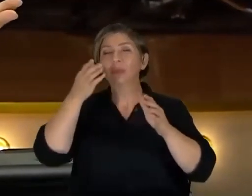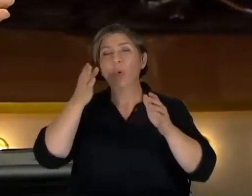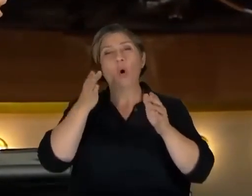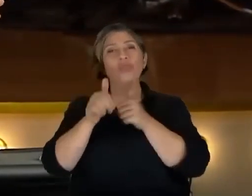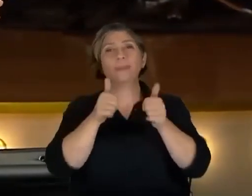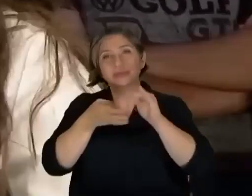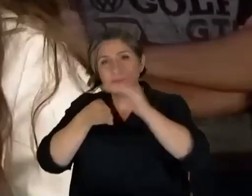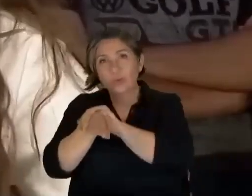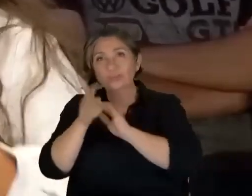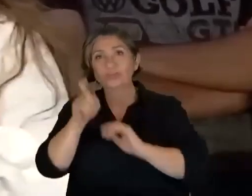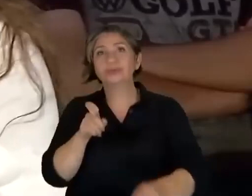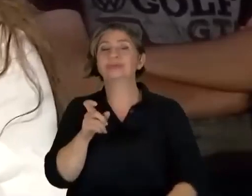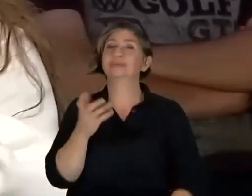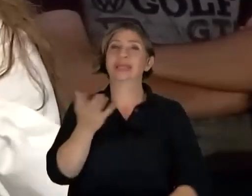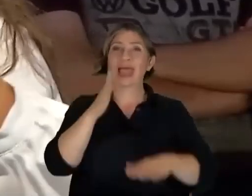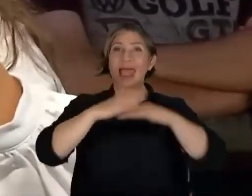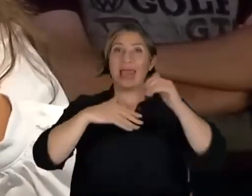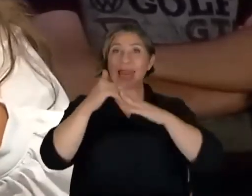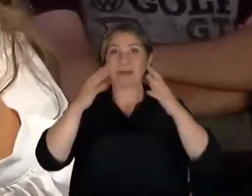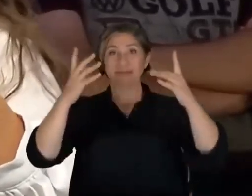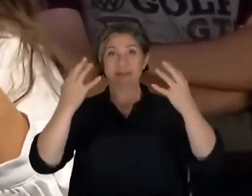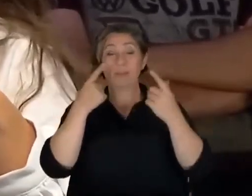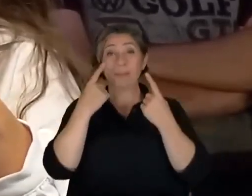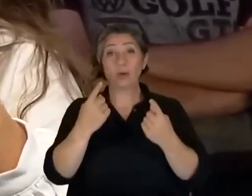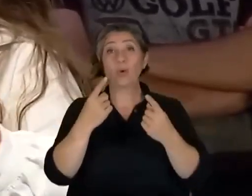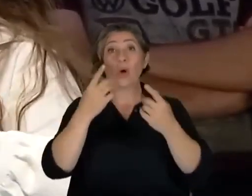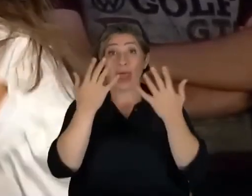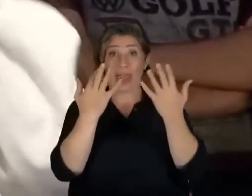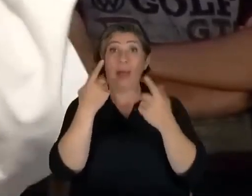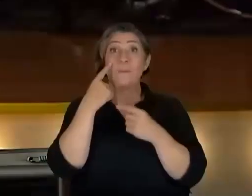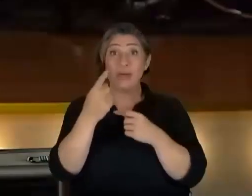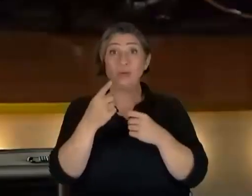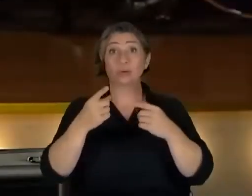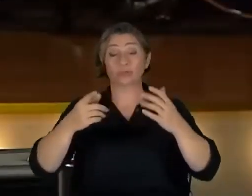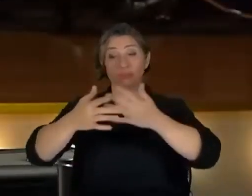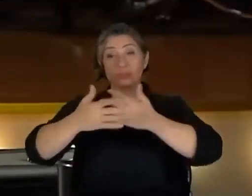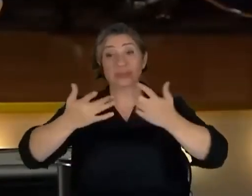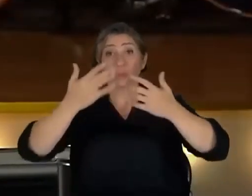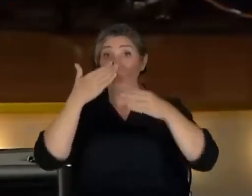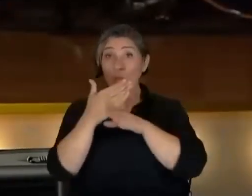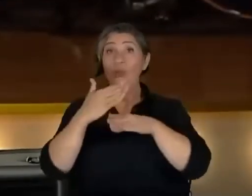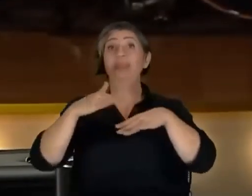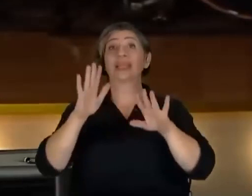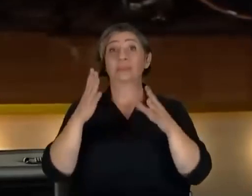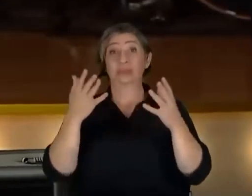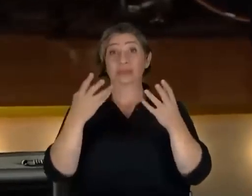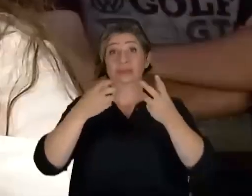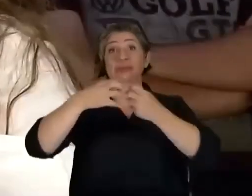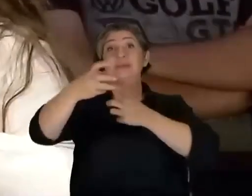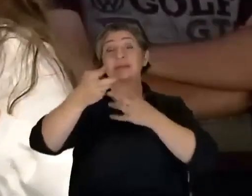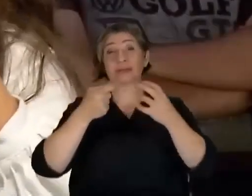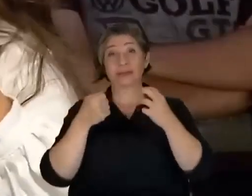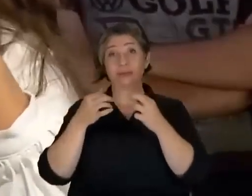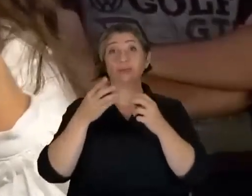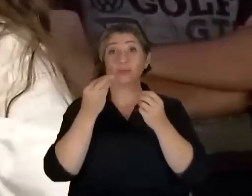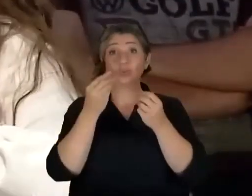musun? Hayır tabii eline falan bakıyorlar. Bir de o an eline bakıyor. Yani ellerine bakıyorlar. Tabii canım onlar ha. Değil mi? Şöyle elbirler